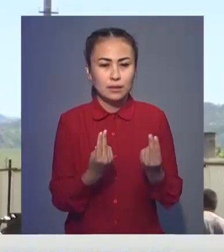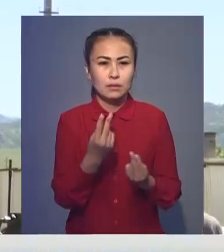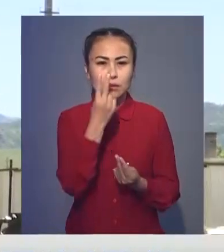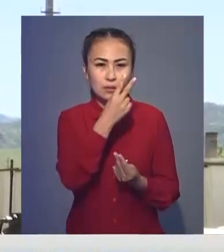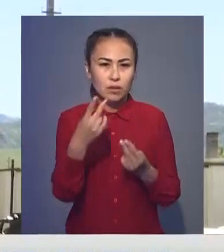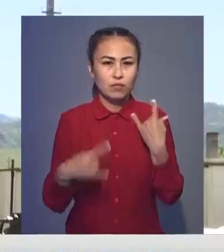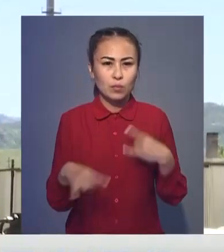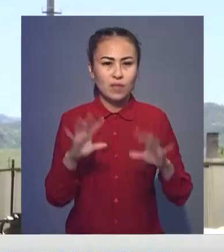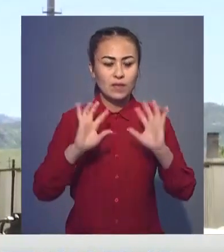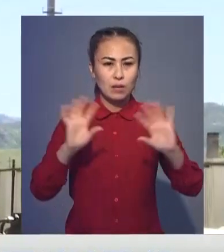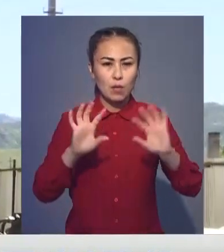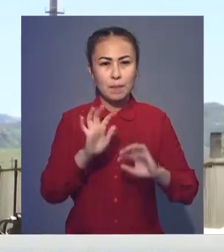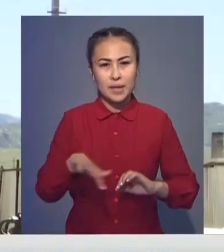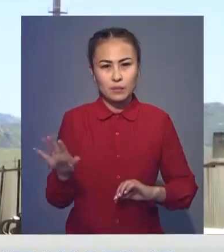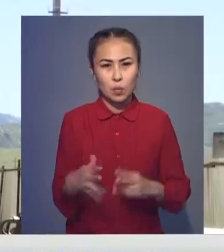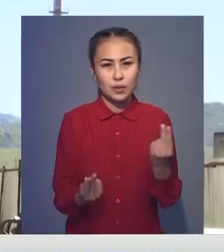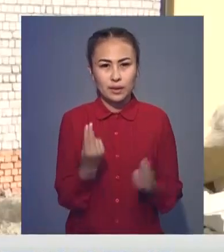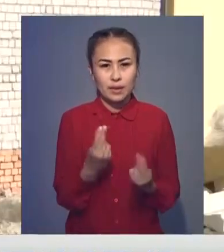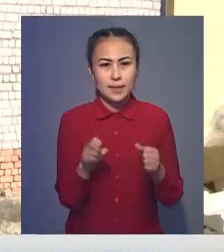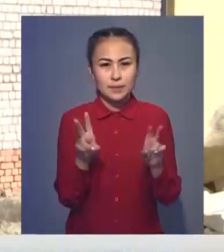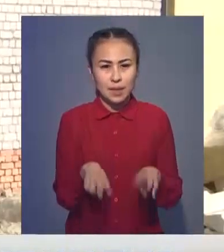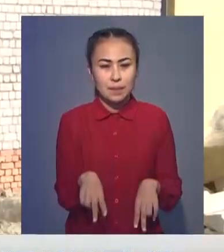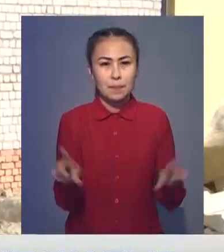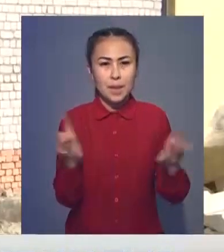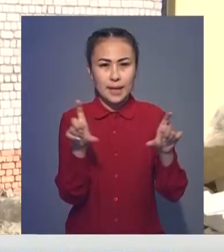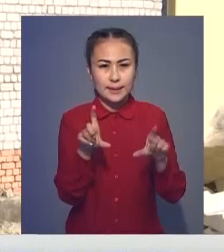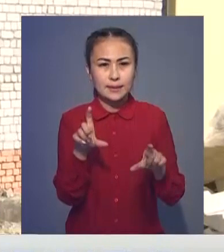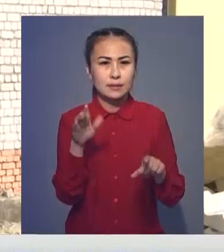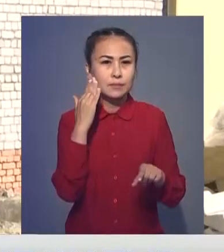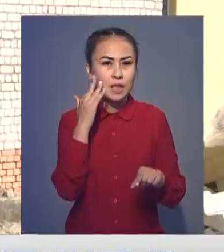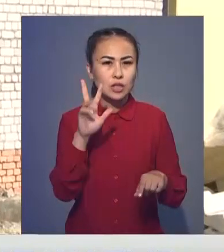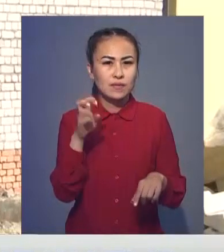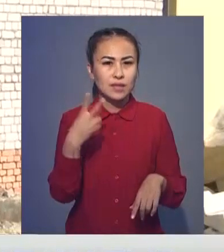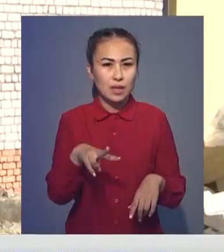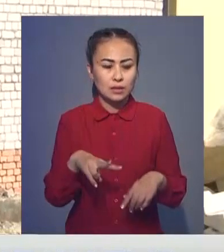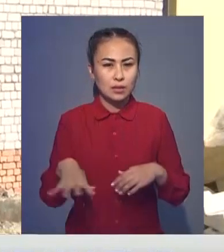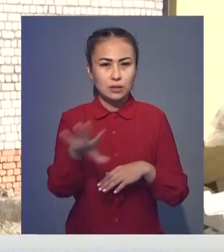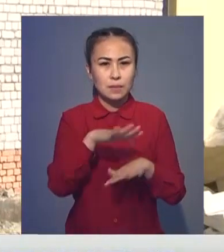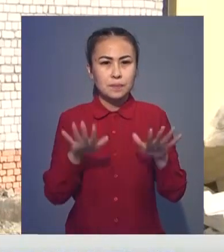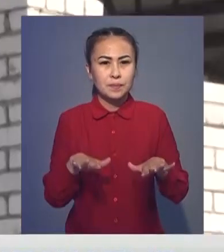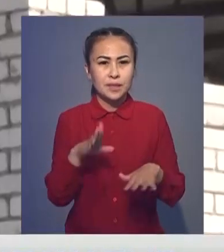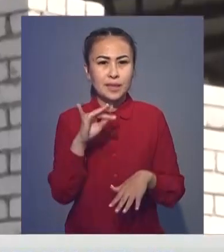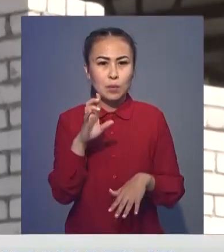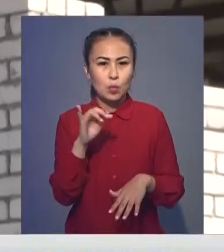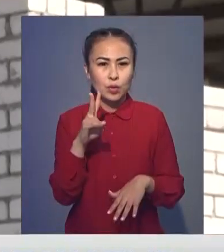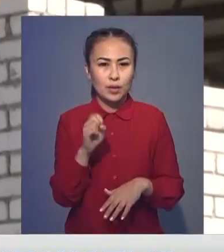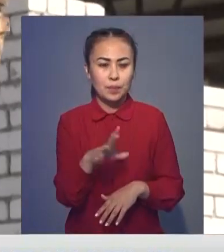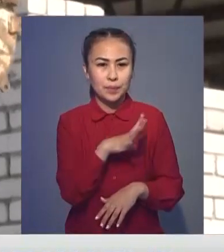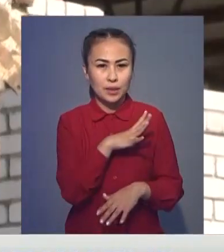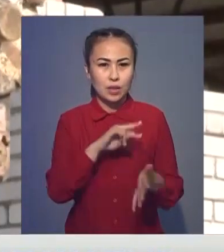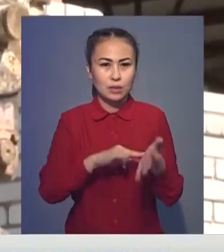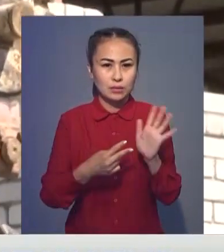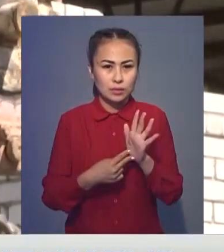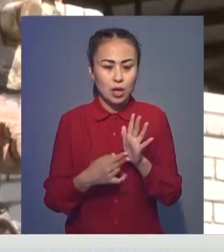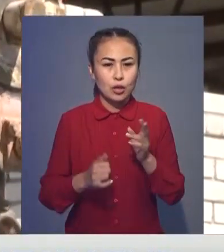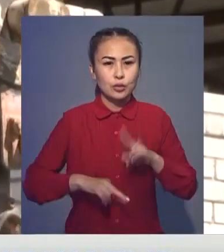қарастырылмақ. Ал футбол, волейбол мен баскетбол ойындарына арналған әмбебап алаңда 320 орындық көрермендер трибунасы да болады деп